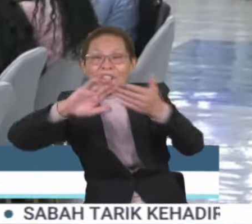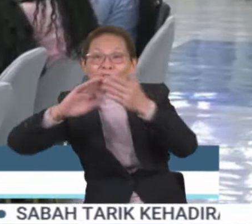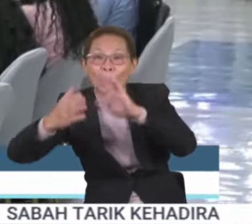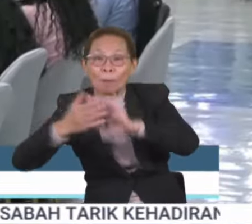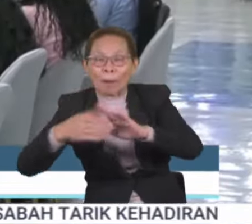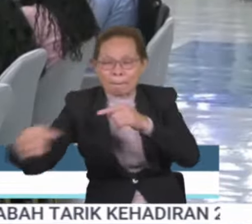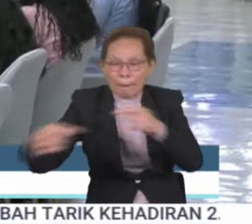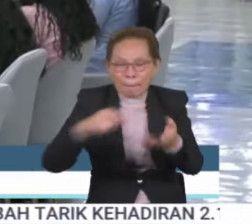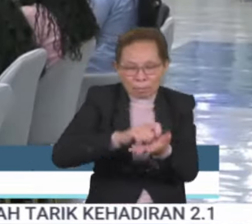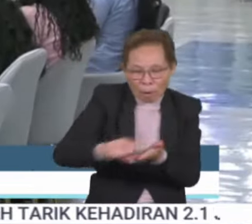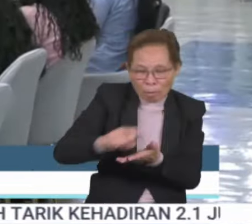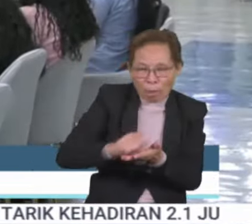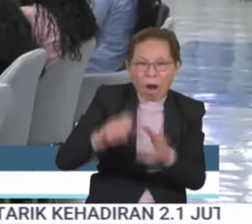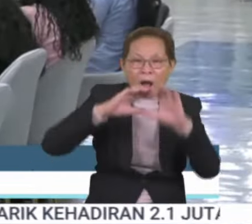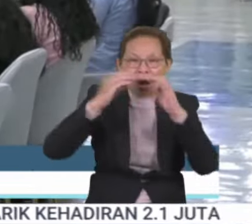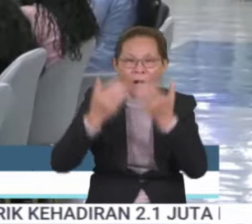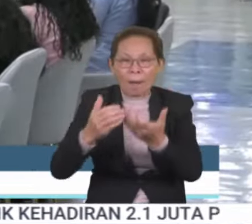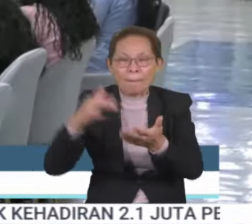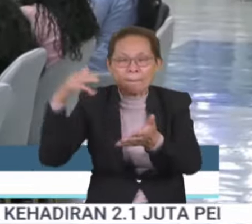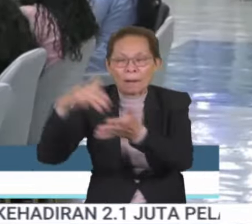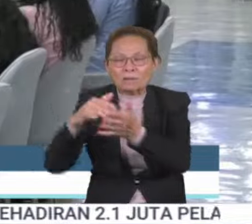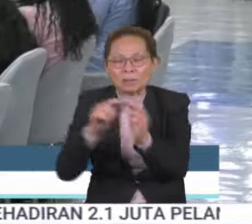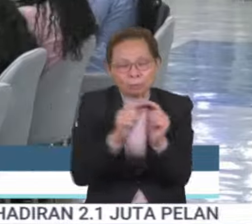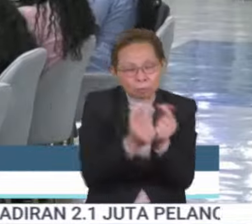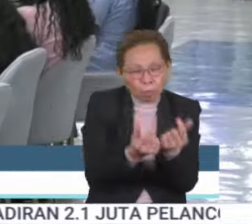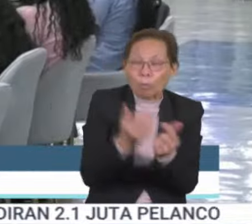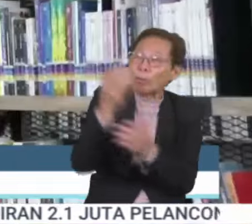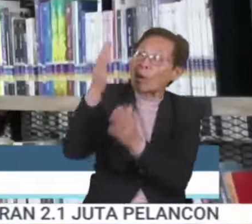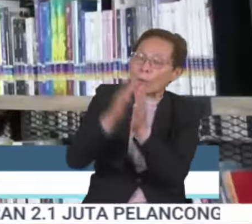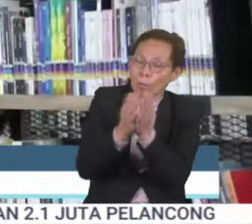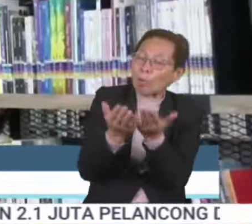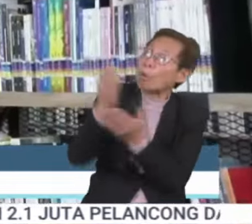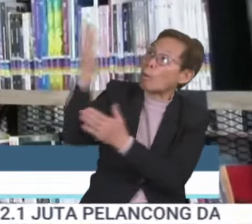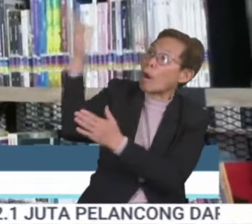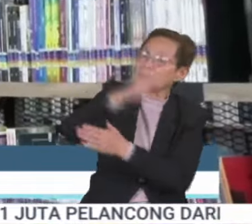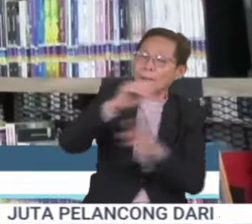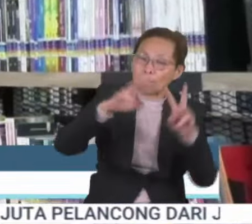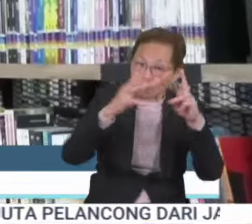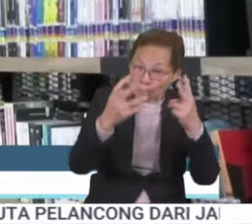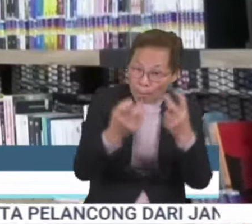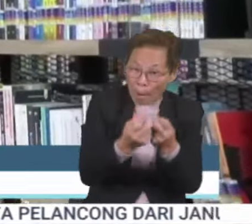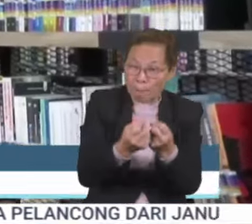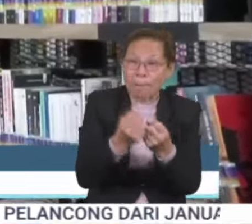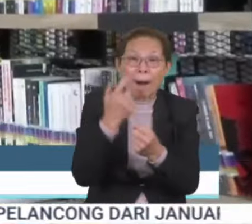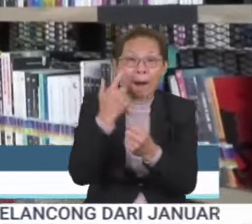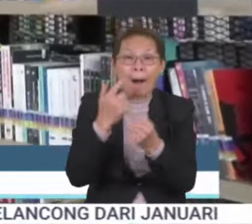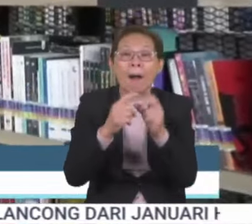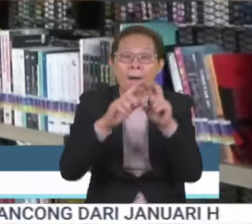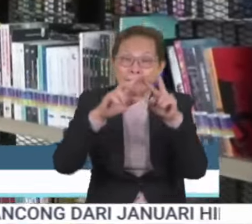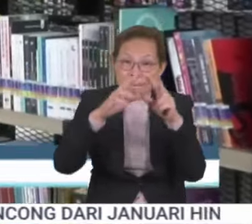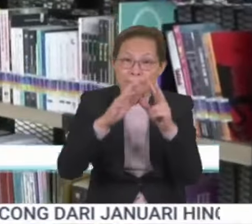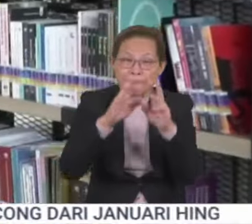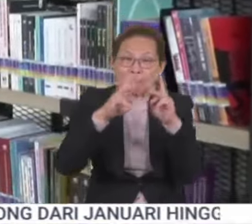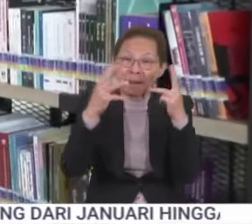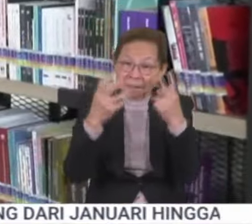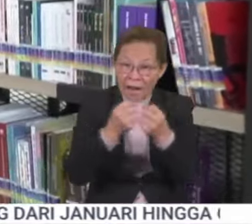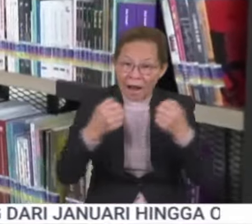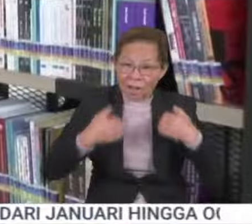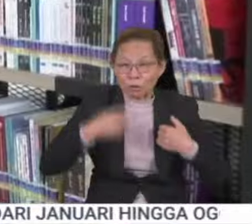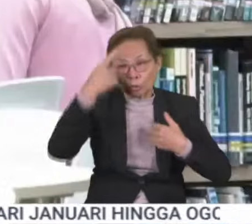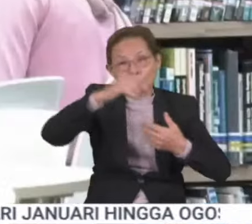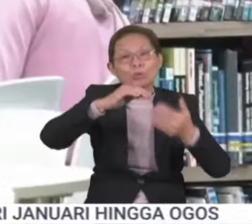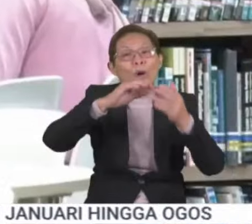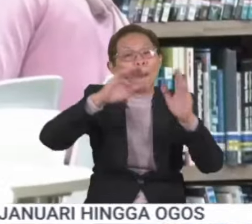seperti pertandingan menulis kelas pengajian al-quran dan bengkel literasi turut dianjurkan bagi mengeratkan hubungan masyarakat